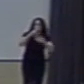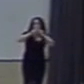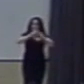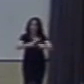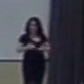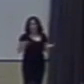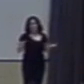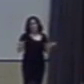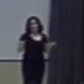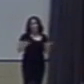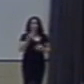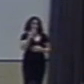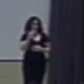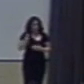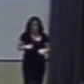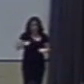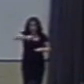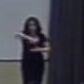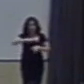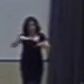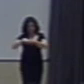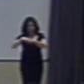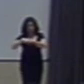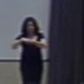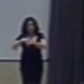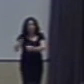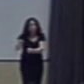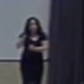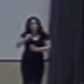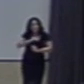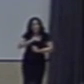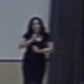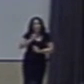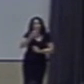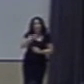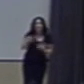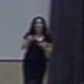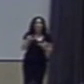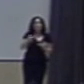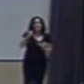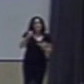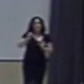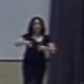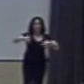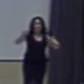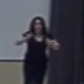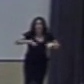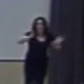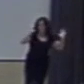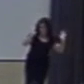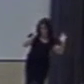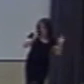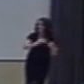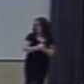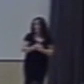per exemple, la xarxa ara fa que molts periodistes tinguin l'oportunitat de ser una mica més lliures, no? En el sentit de jo tinc un blog